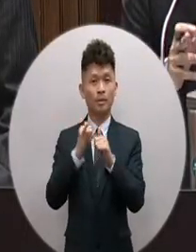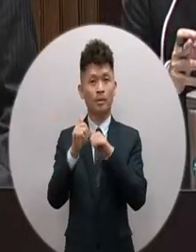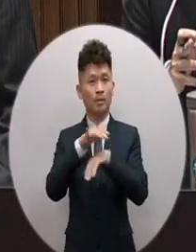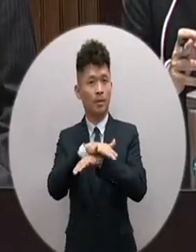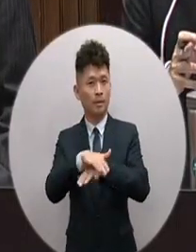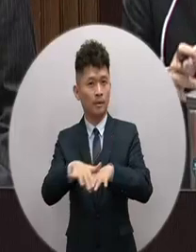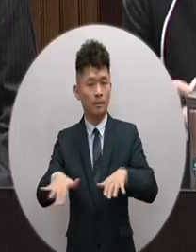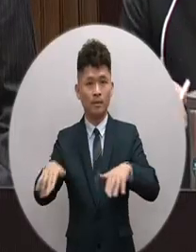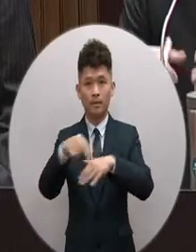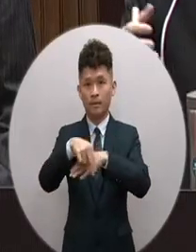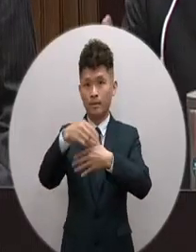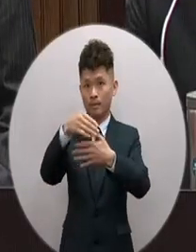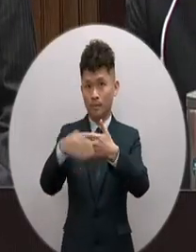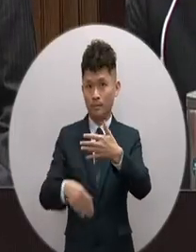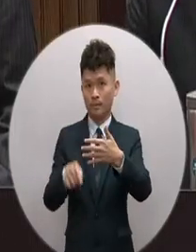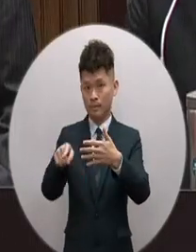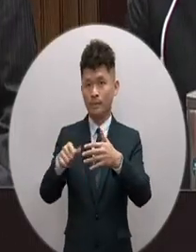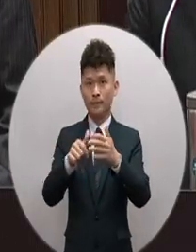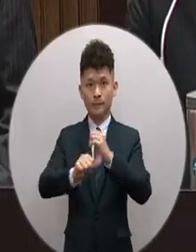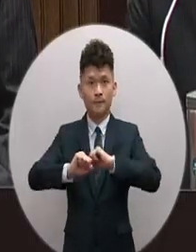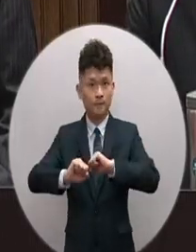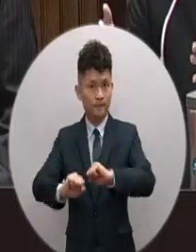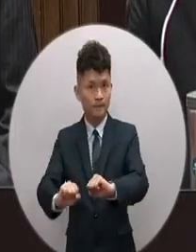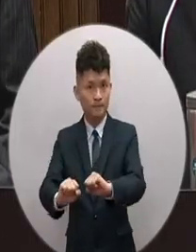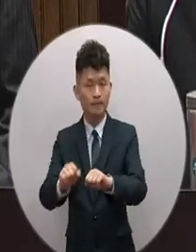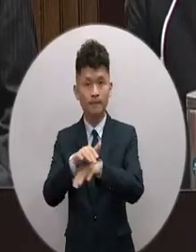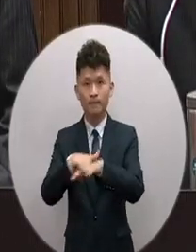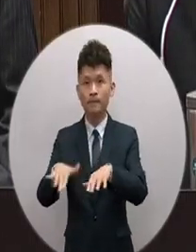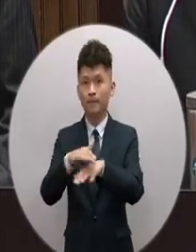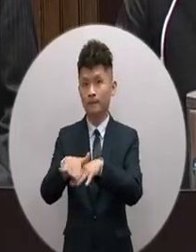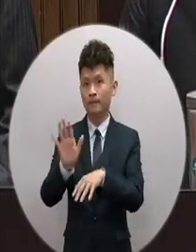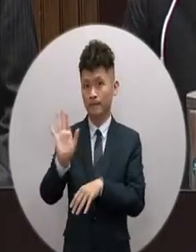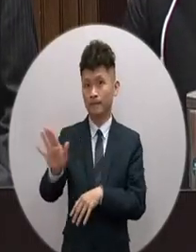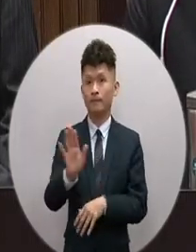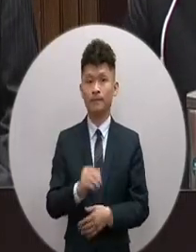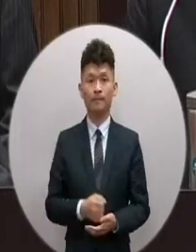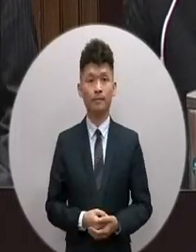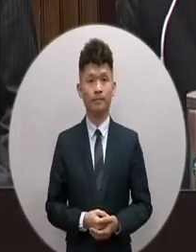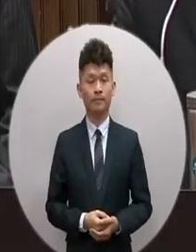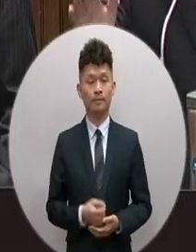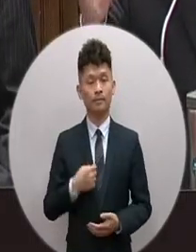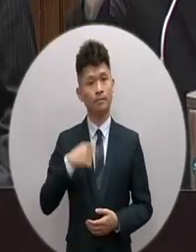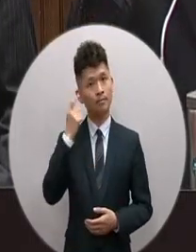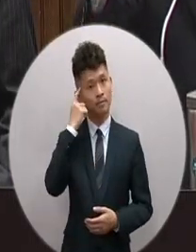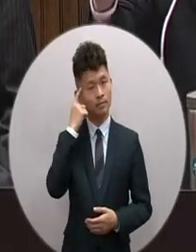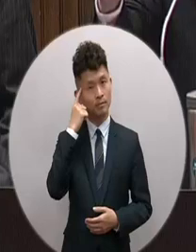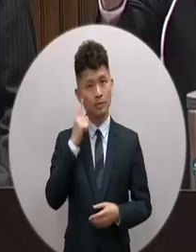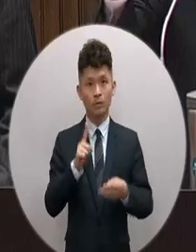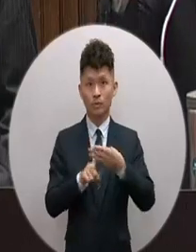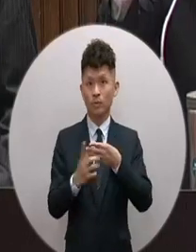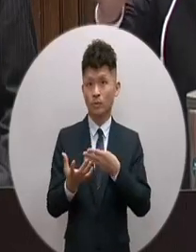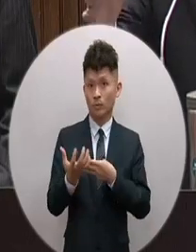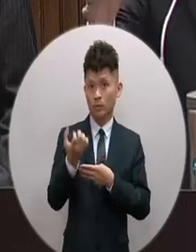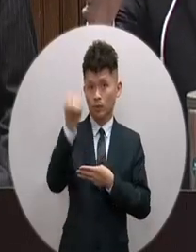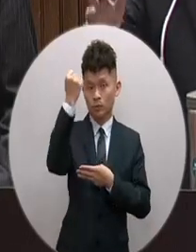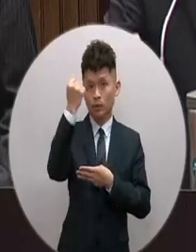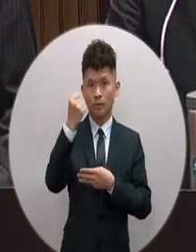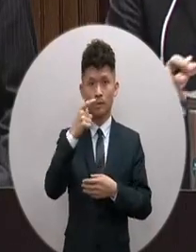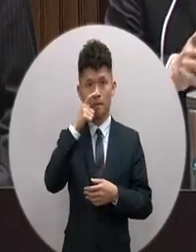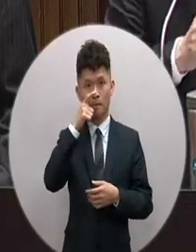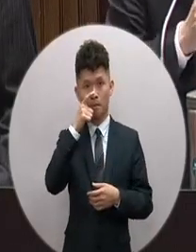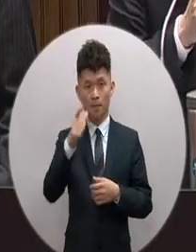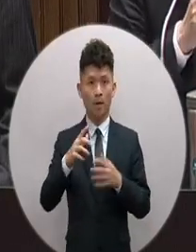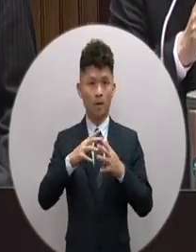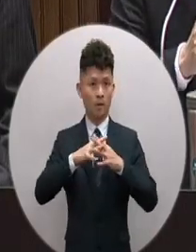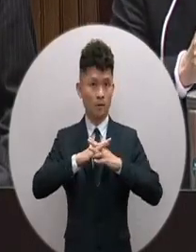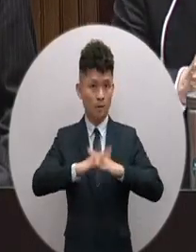安全的制度，这是属于生存的安全。吼、哦，所以我想，咱伫个这个主权会当巩固